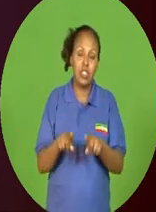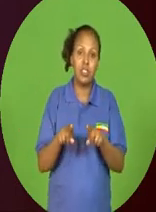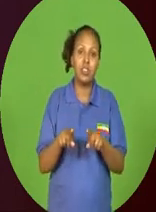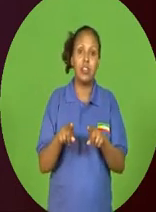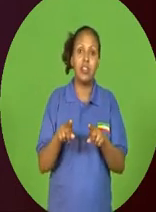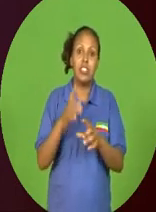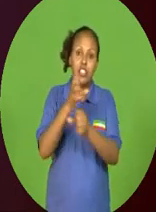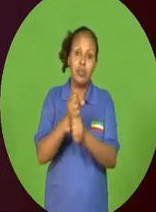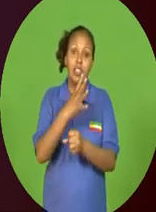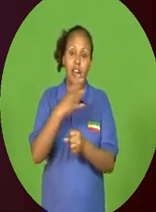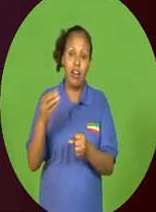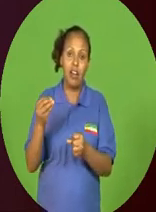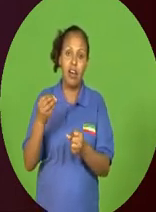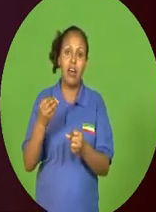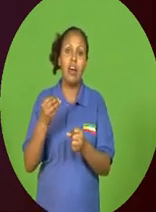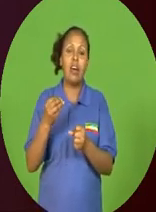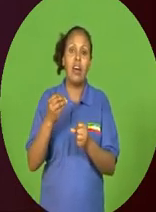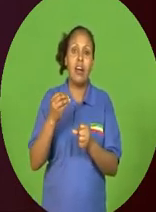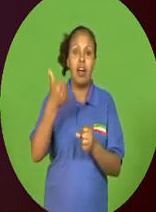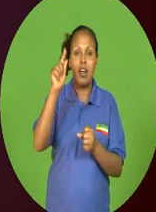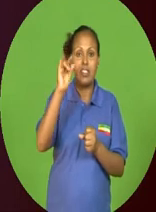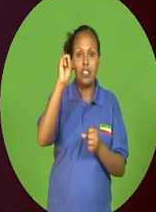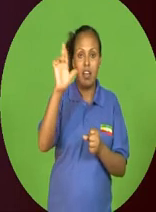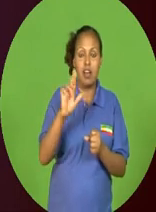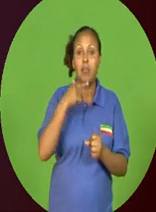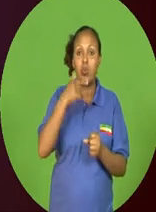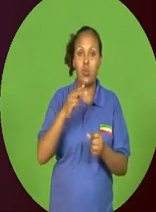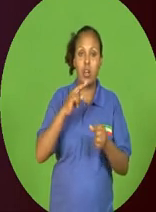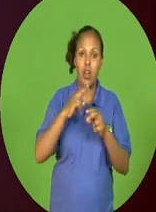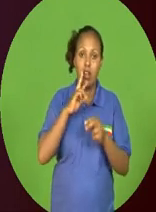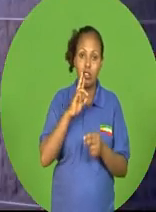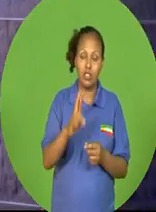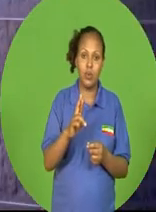መቼት፣ ጭብጥ እንዲሁም አንጻር የሚሉት ናቸው።